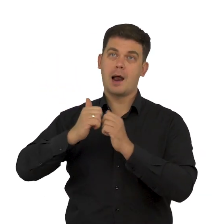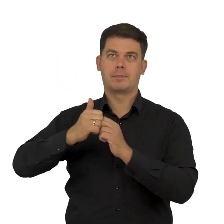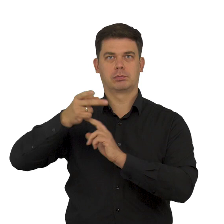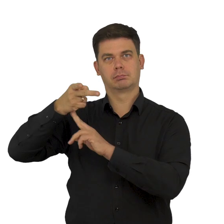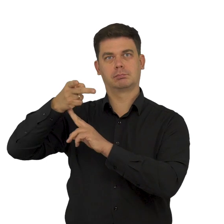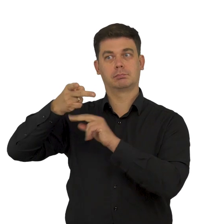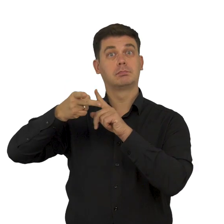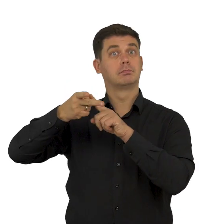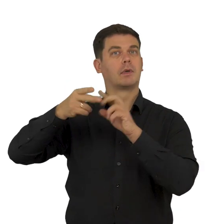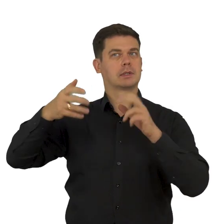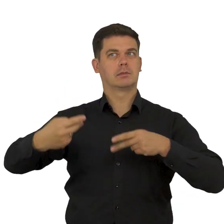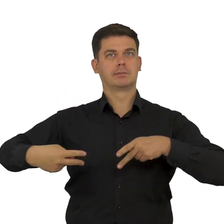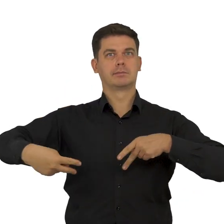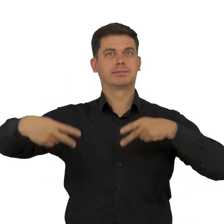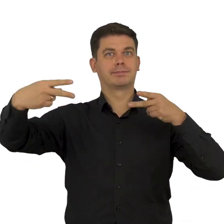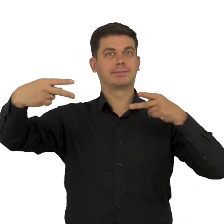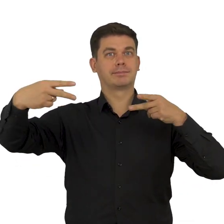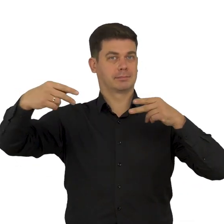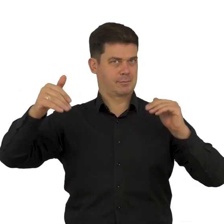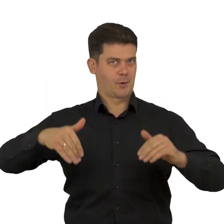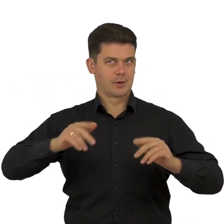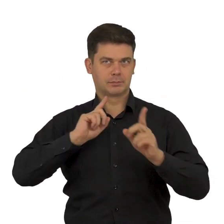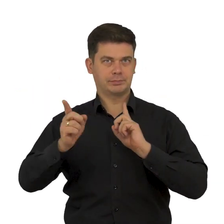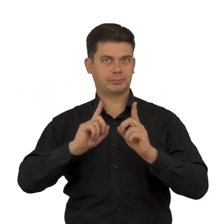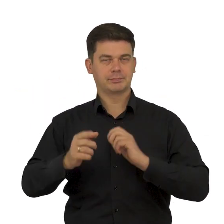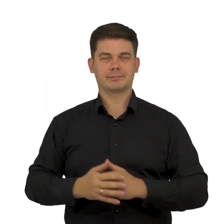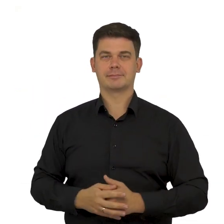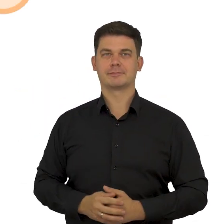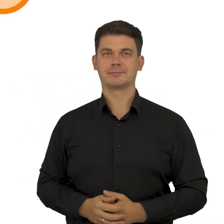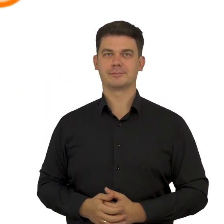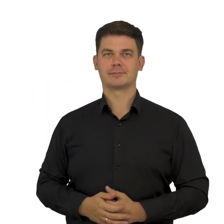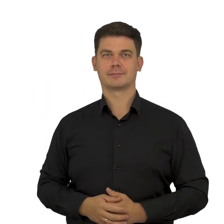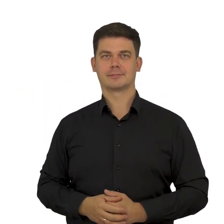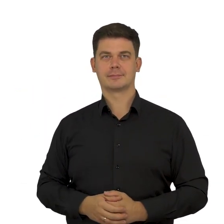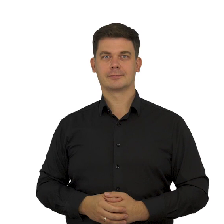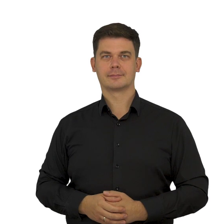lub ikonę kamerki, jeśli chcemy przeprowadzić wideorozmowę.